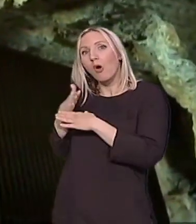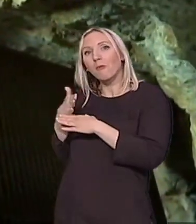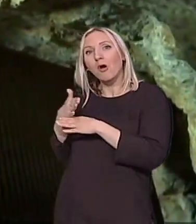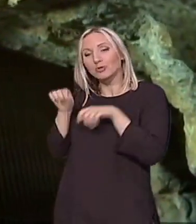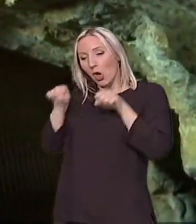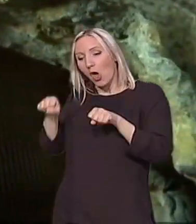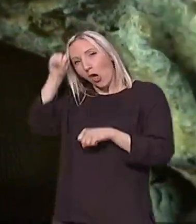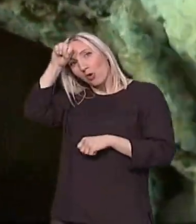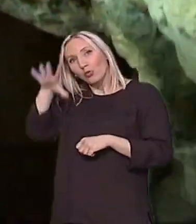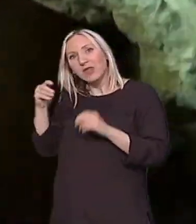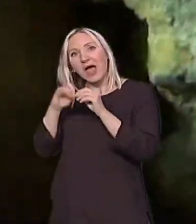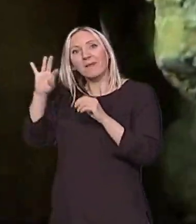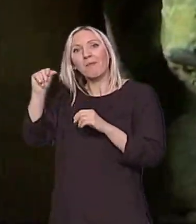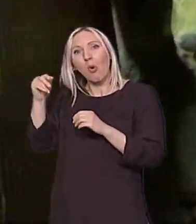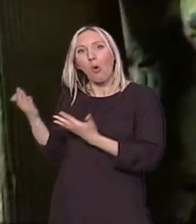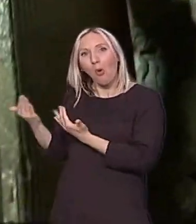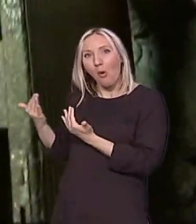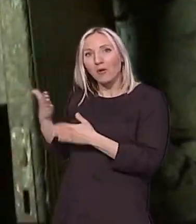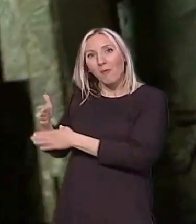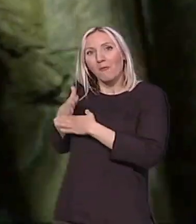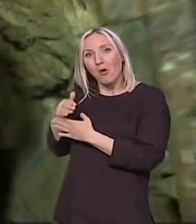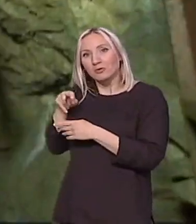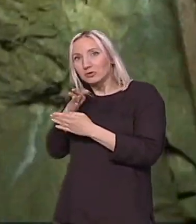Bora istražili dalje.